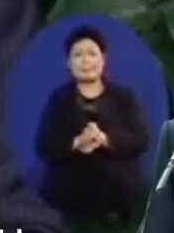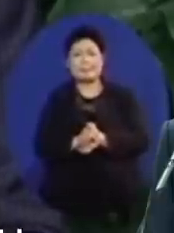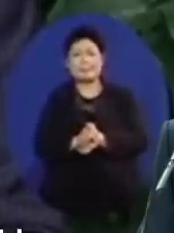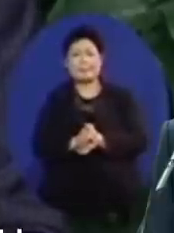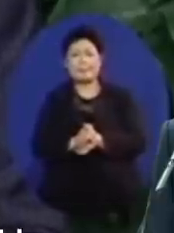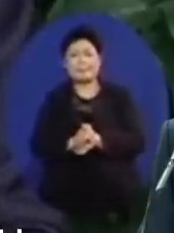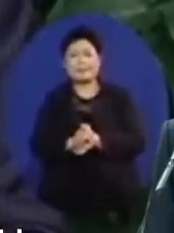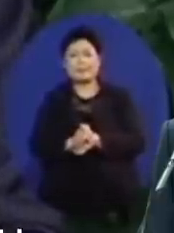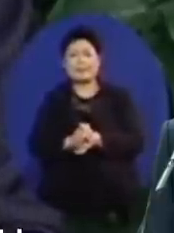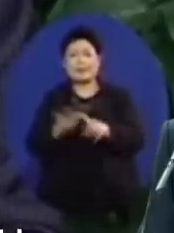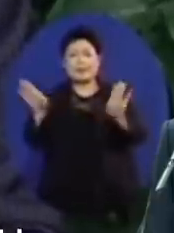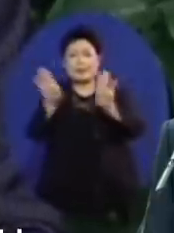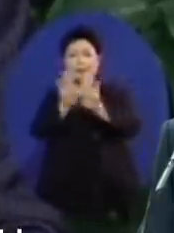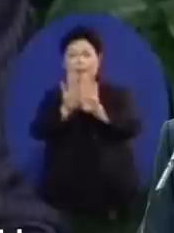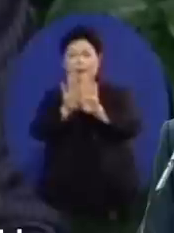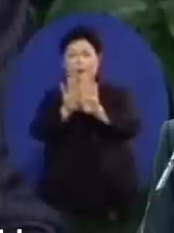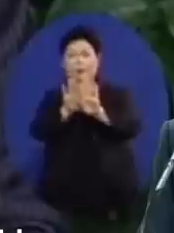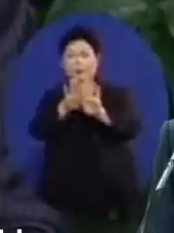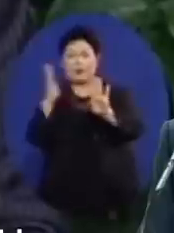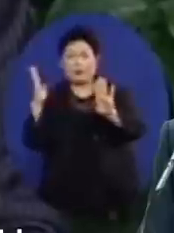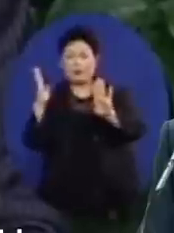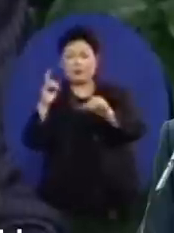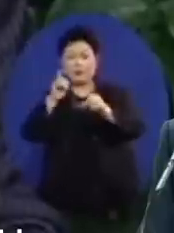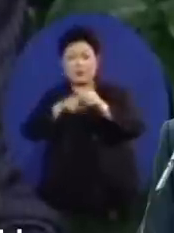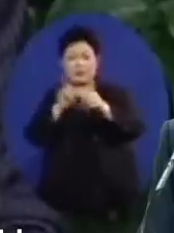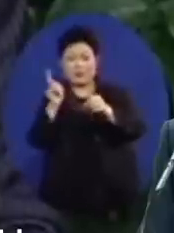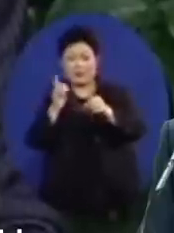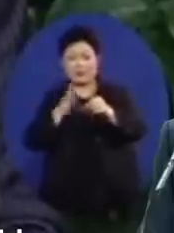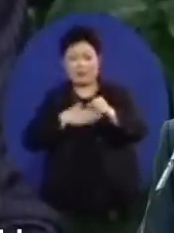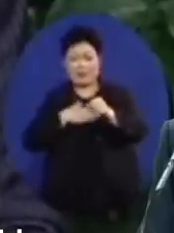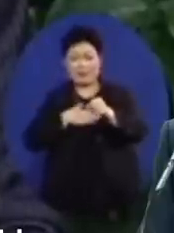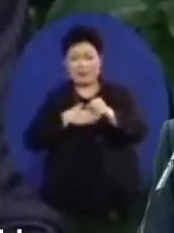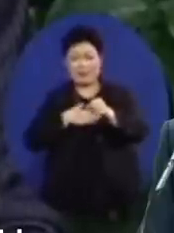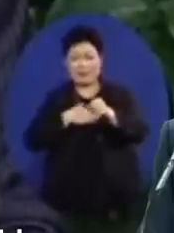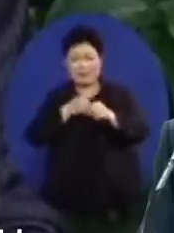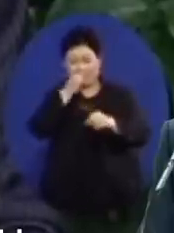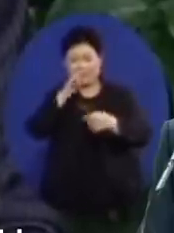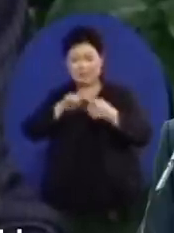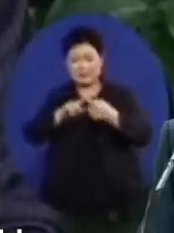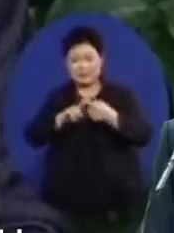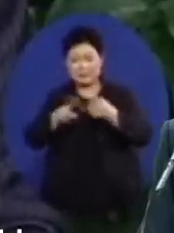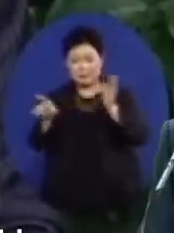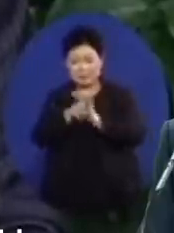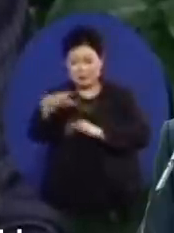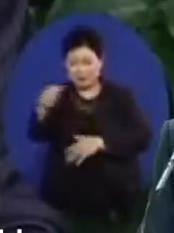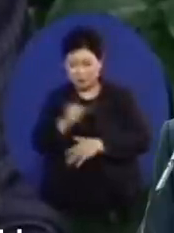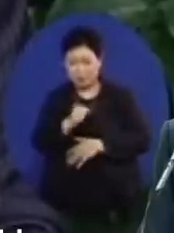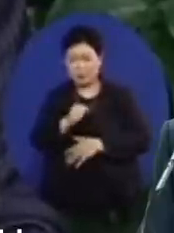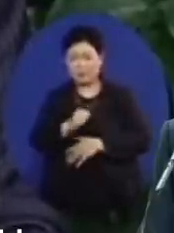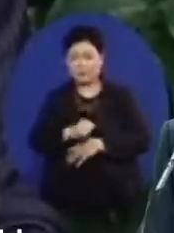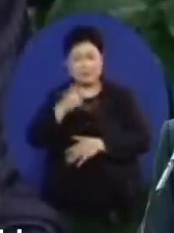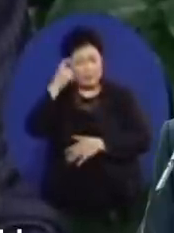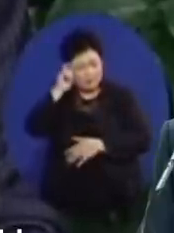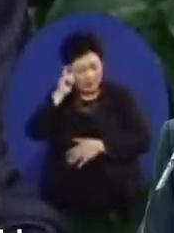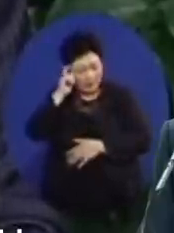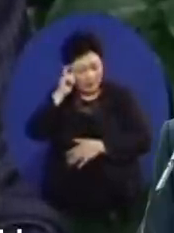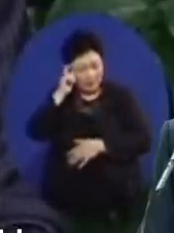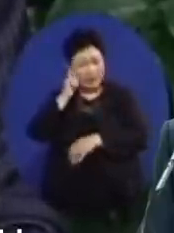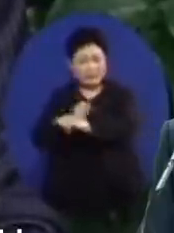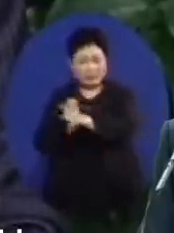닫고 여는 열쇠가 내게 있다는 것을 알고 여러분께서 믿음으로 생각하고